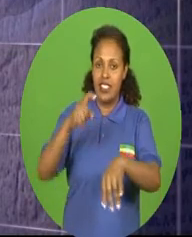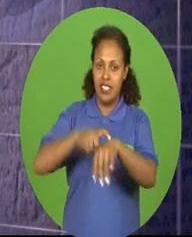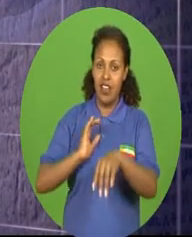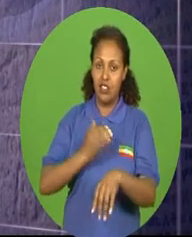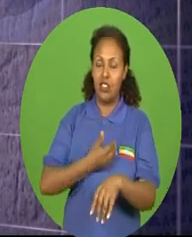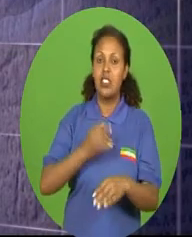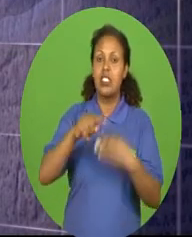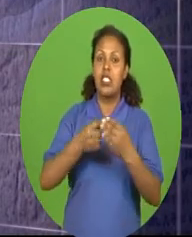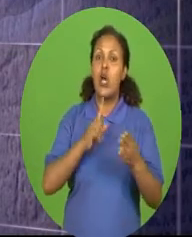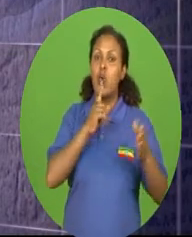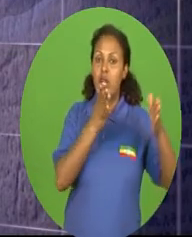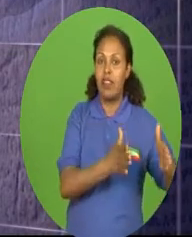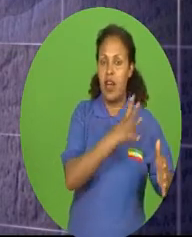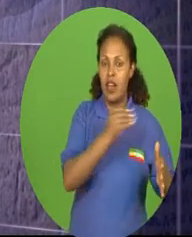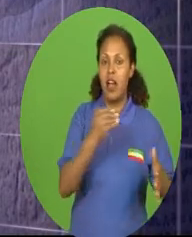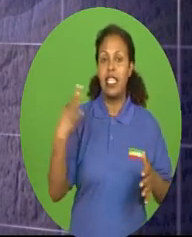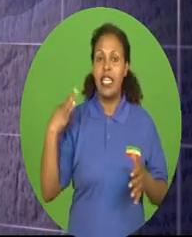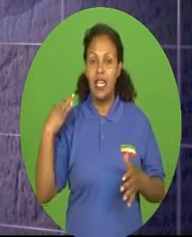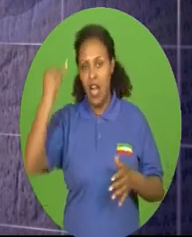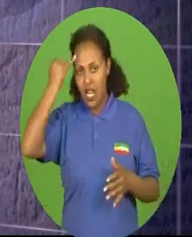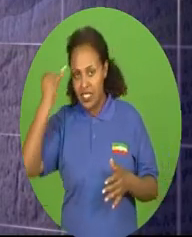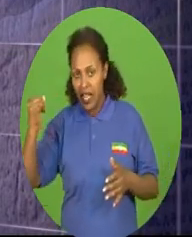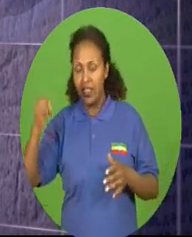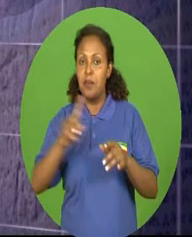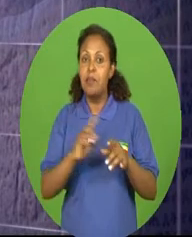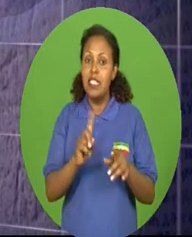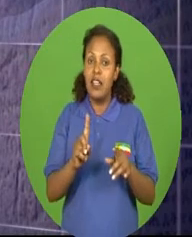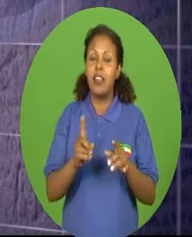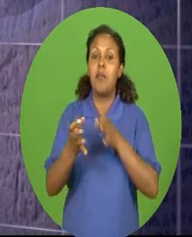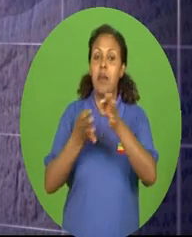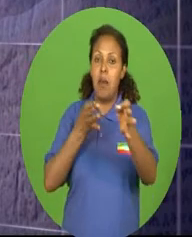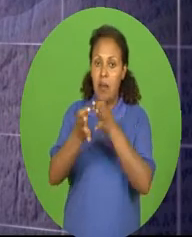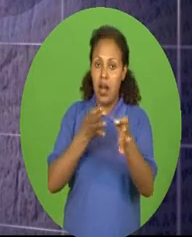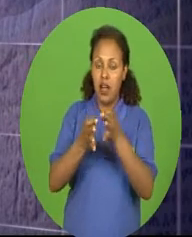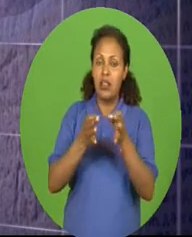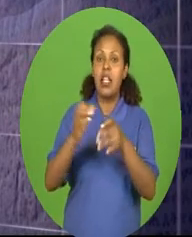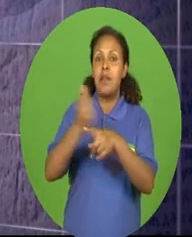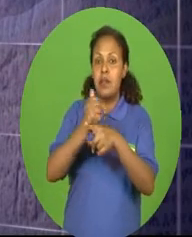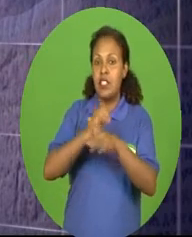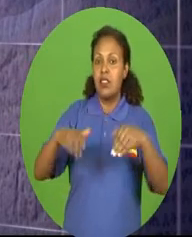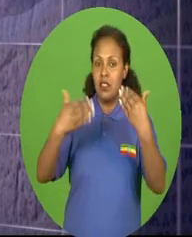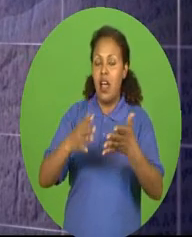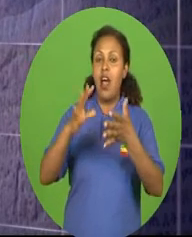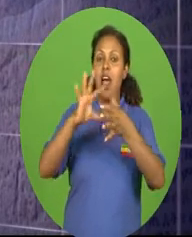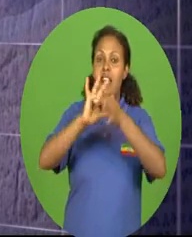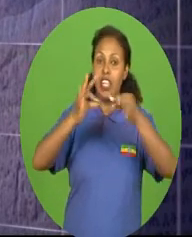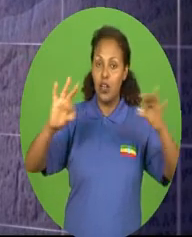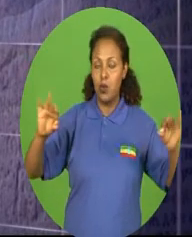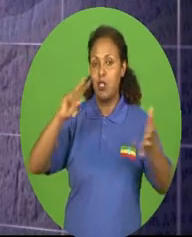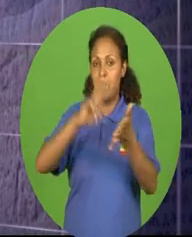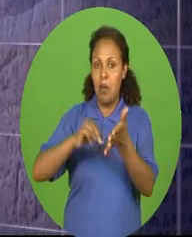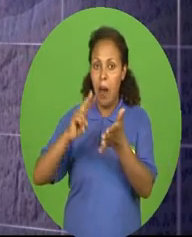የውይይት ጊዜያችን ስለ እውነታና የግል አስተያየት ምንነት በማብራራት ለመልመጃ የተሰጡ